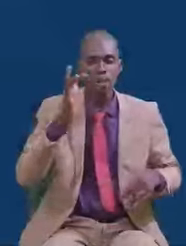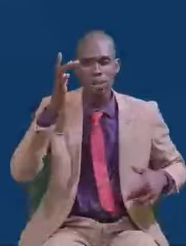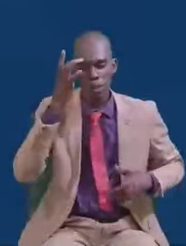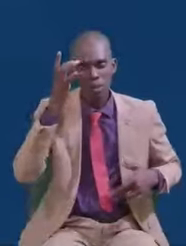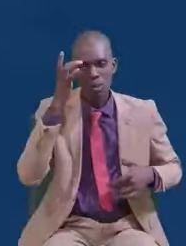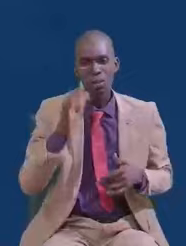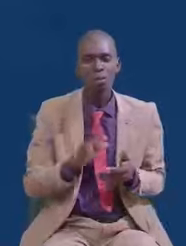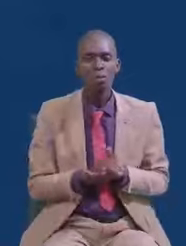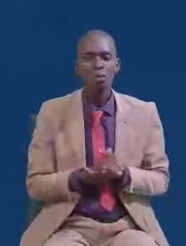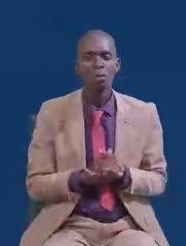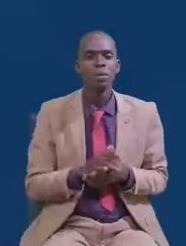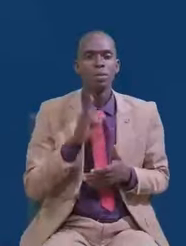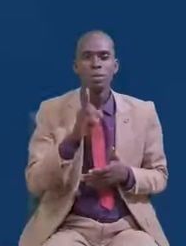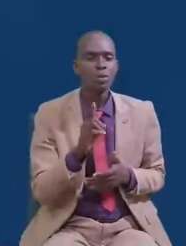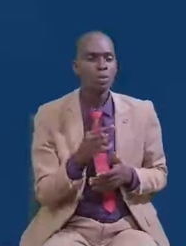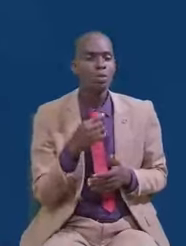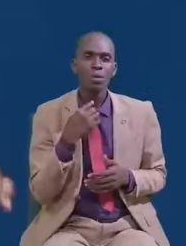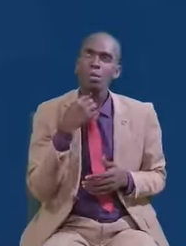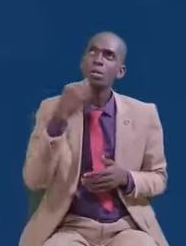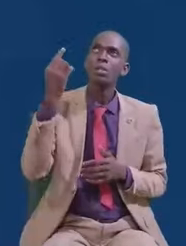Et il faut mentionner le nom là à Dieu.